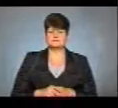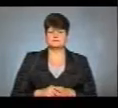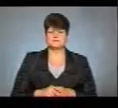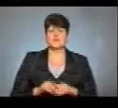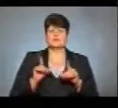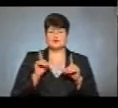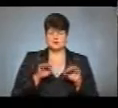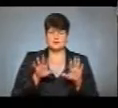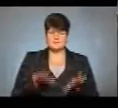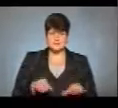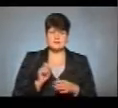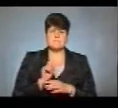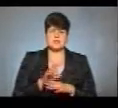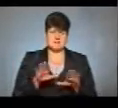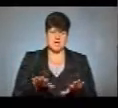місце призначення.